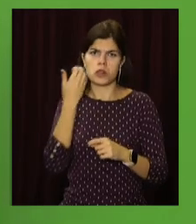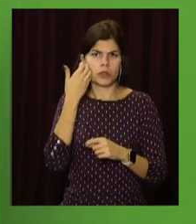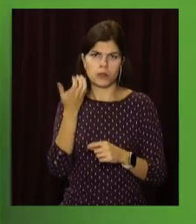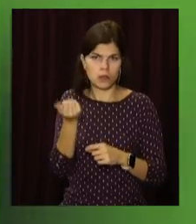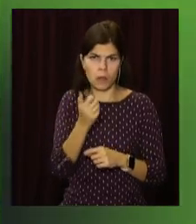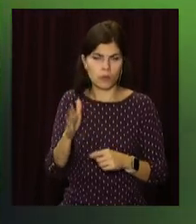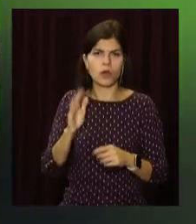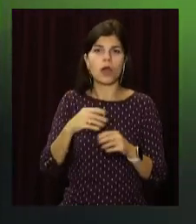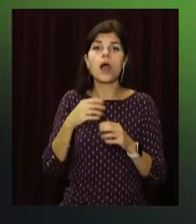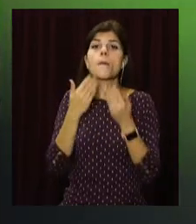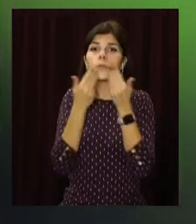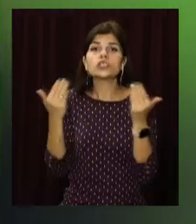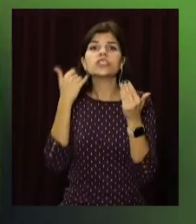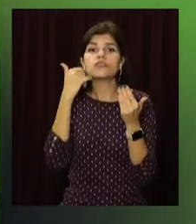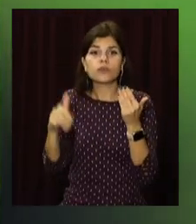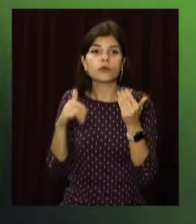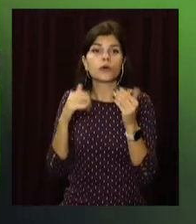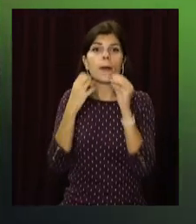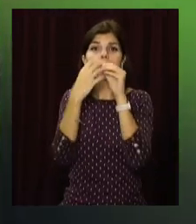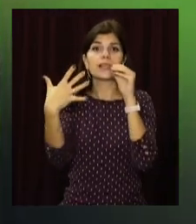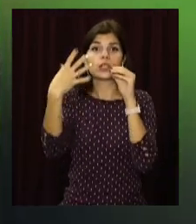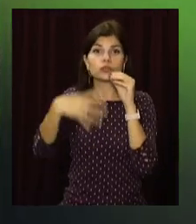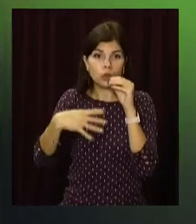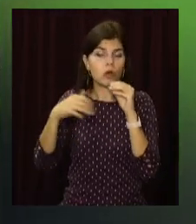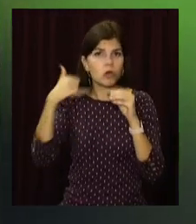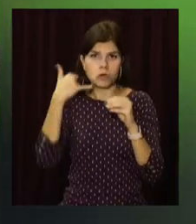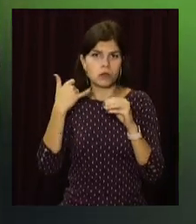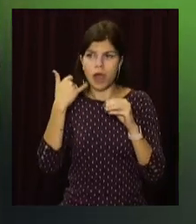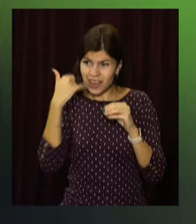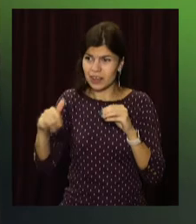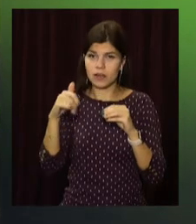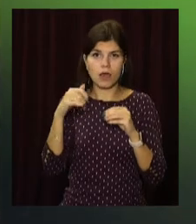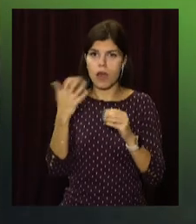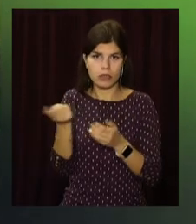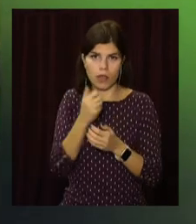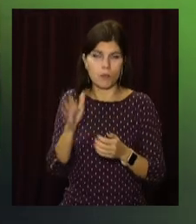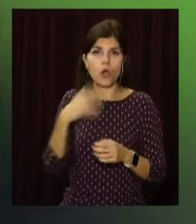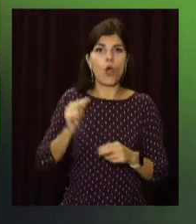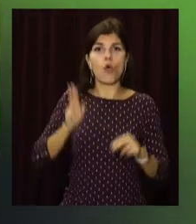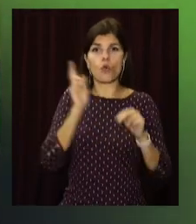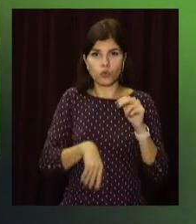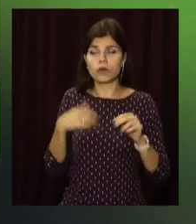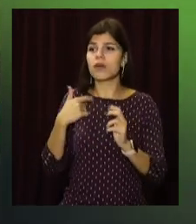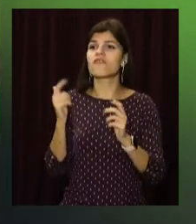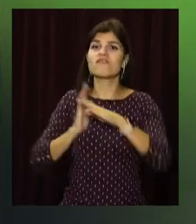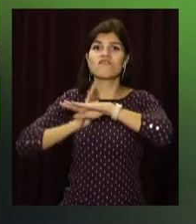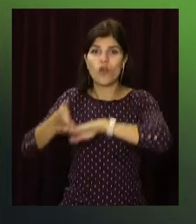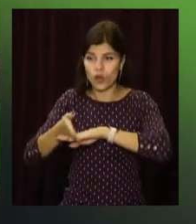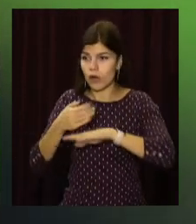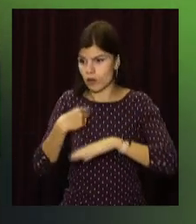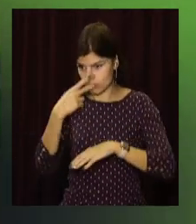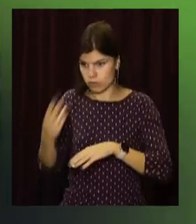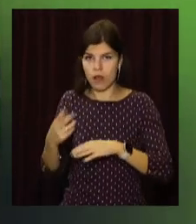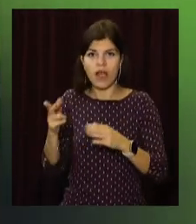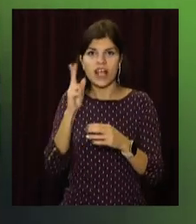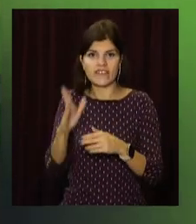через час. Последний звонок я сделал 15:40, он трубку не брал. И я уже потом после работы приехал и вот обнаружил его